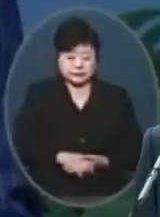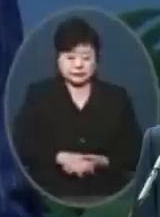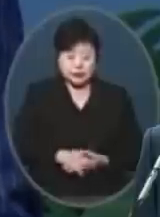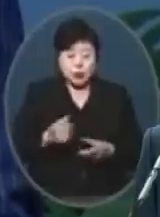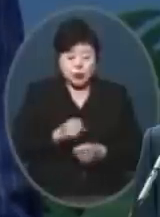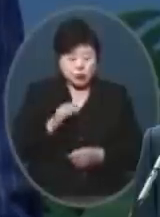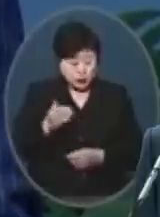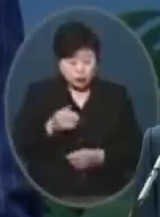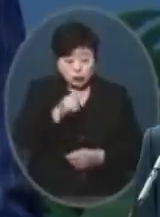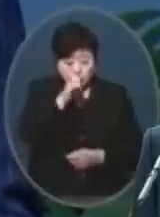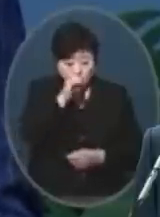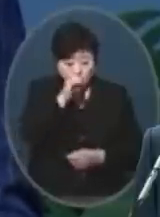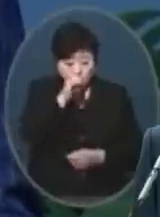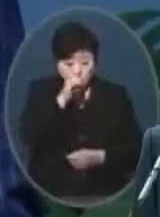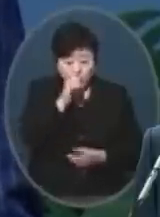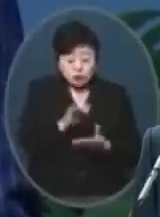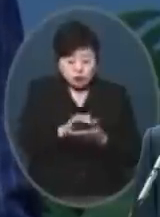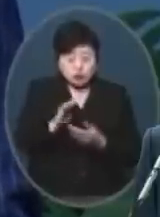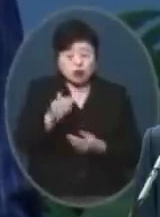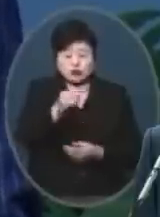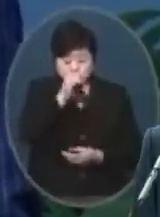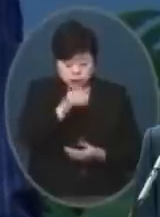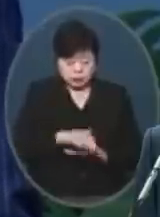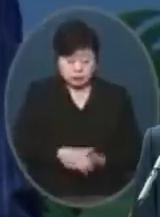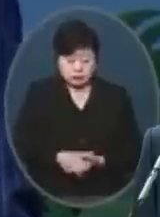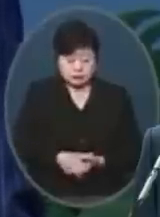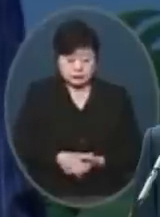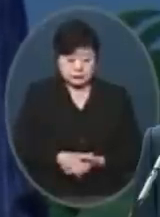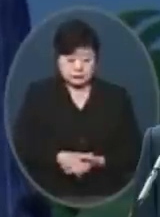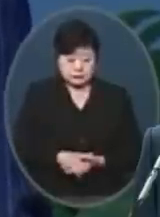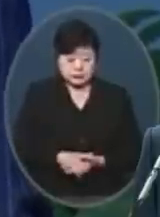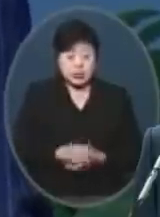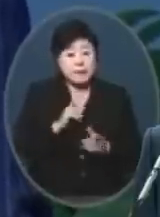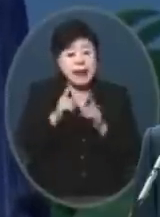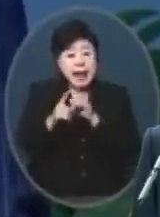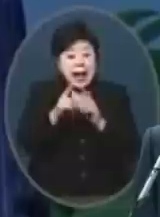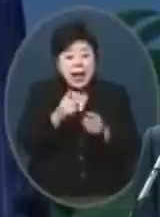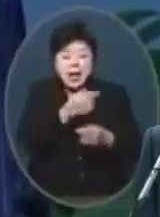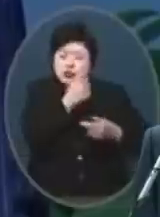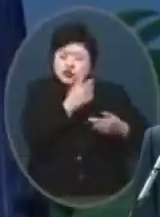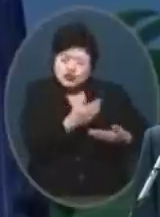원수가 되기도 하고 친구가 되기도 하고 말이 그렇게